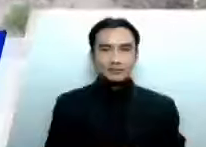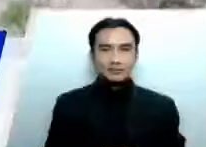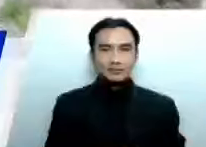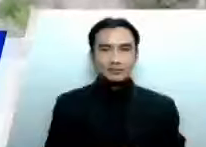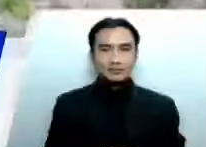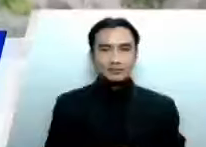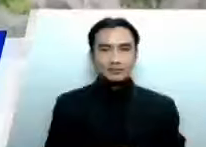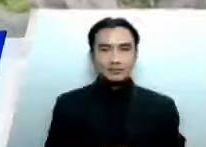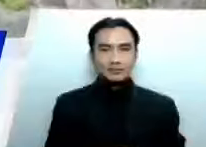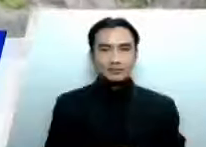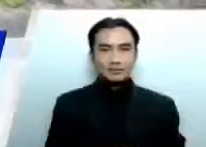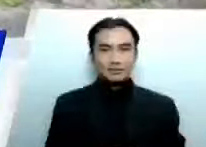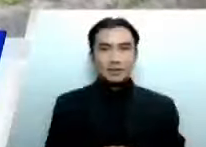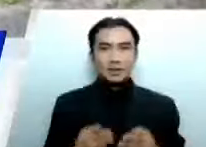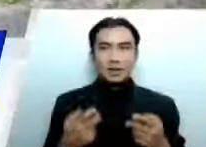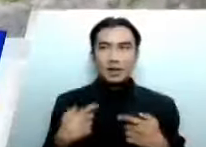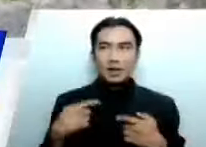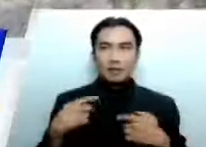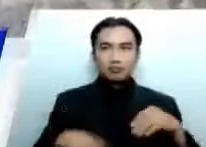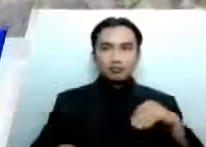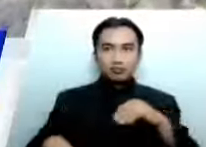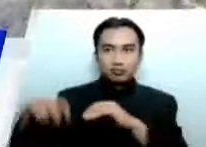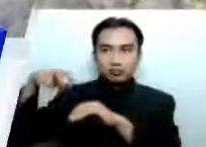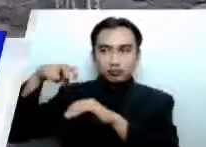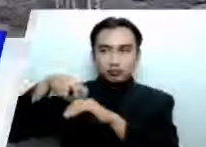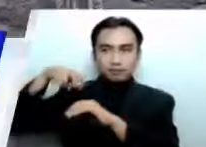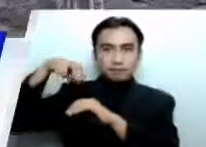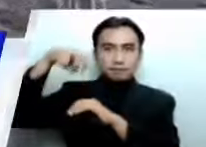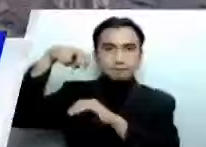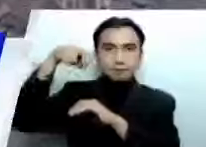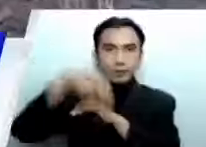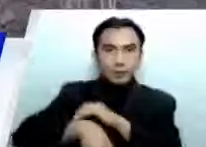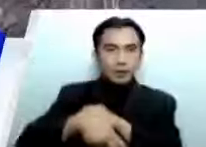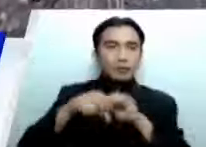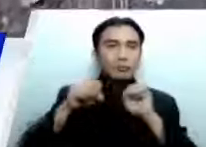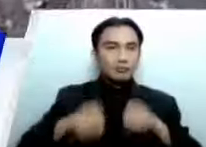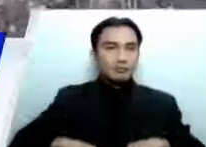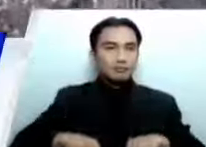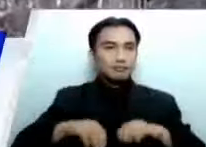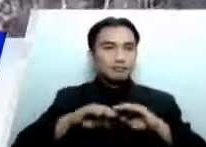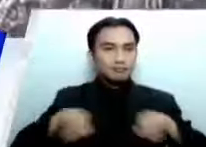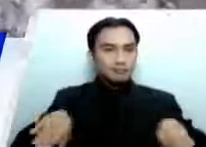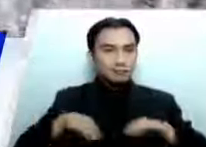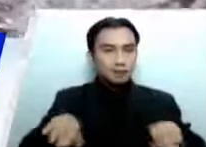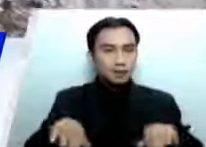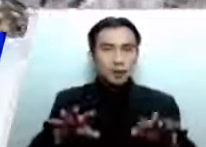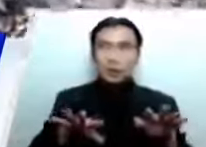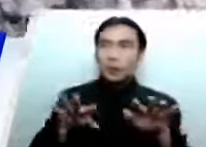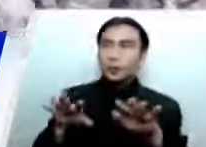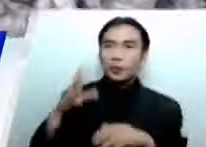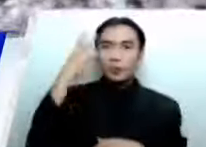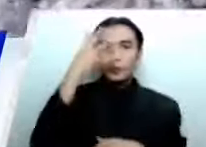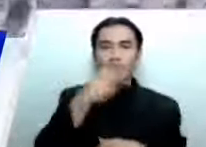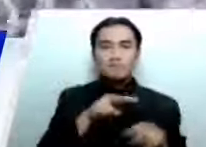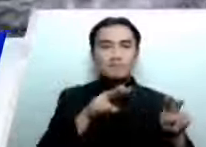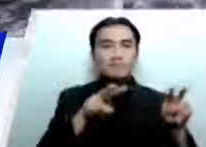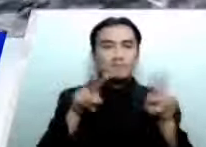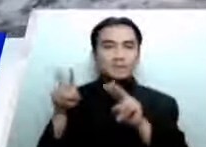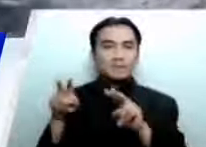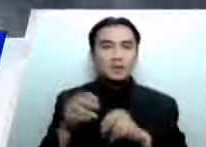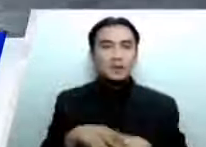Sa taas na umaabot sa 6 na metro, pwedeng-pwedeng mag-dive. Mamamangha rin sa magandang view. Kung pagod ng maligo,